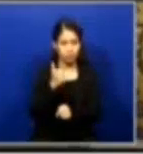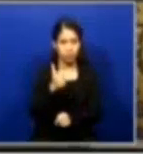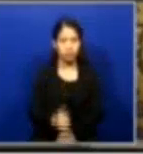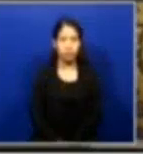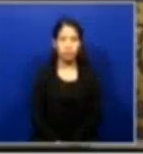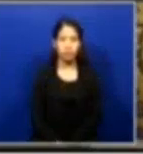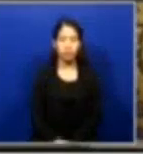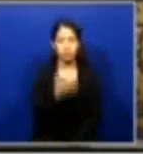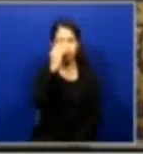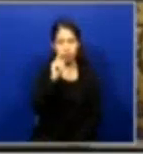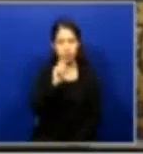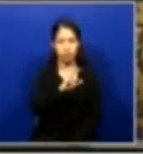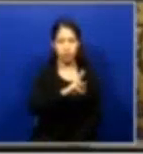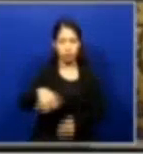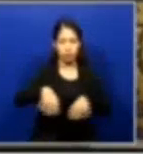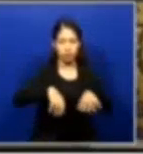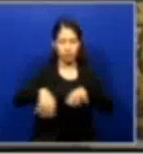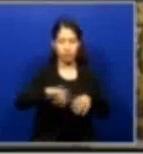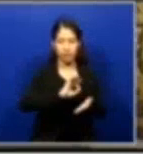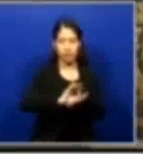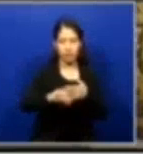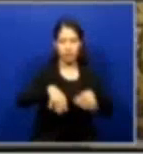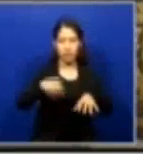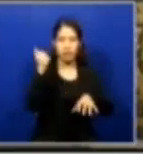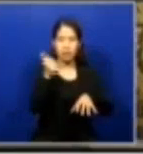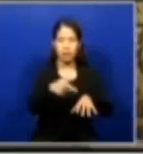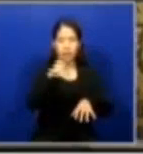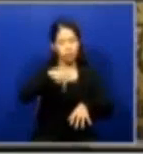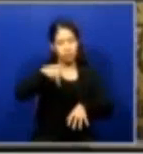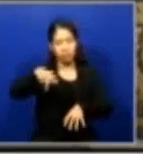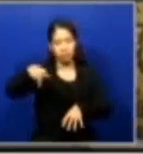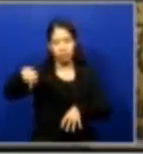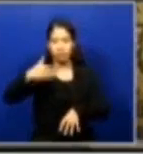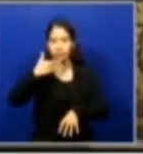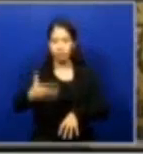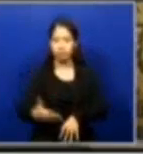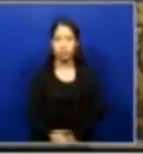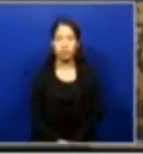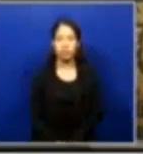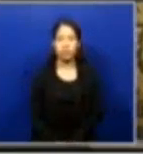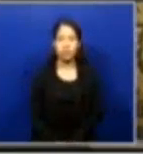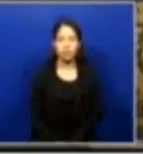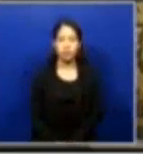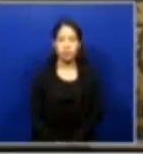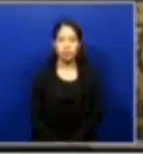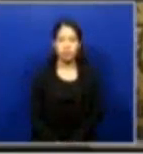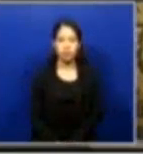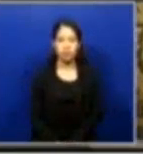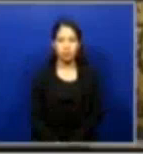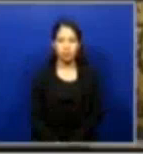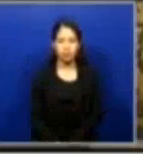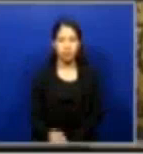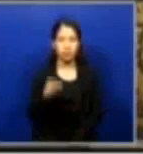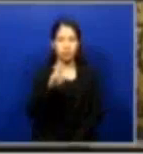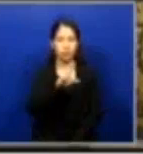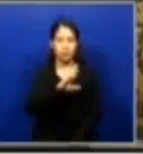พราะว่าระบบการจัดซื้อจัดช่างมันพิเศษและพิเศษมากไม่ต้องเพราะการใช้ระบบ